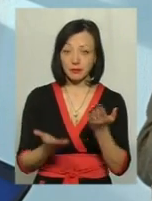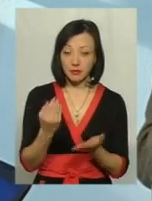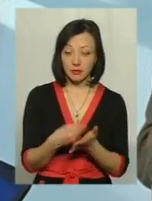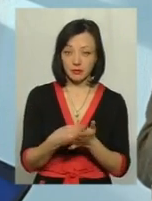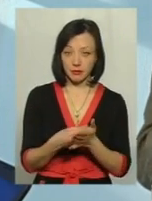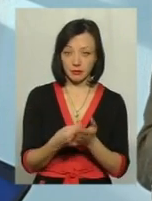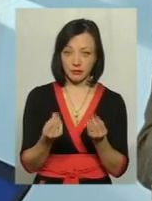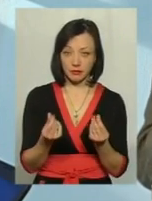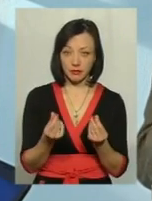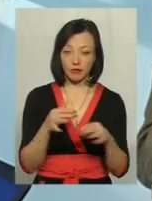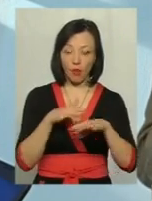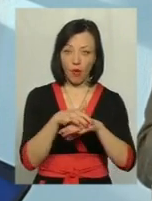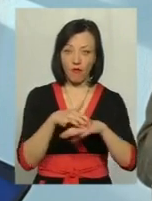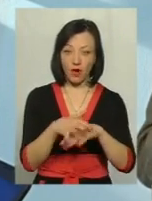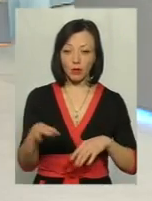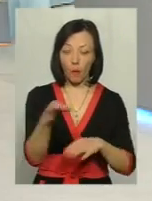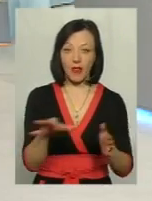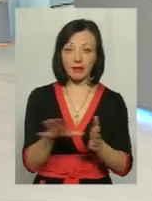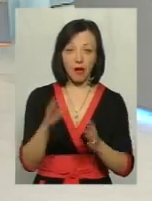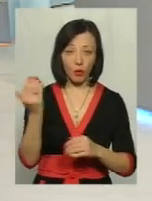тарифі порахувати обленерго,